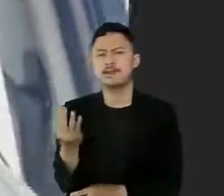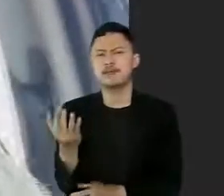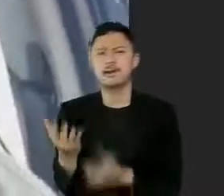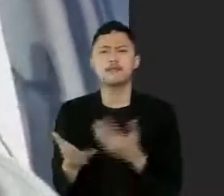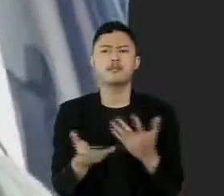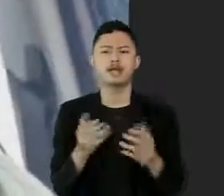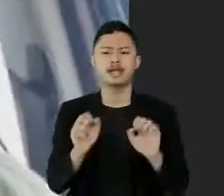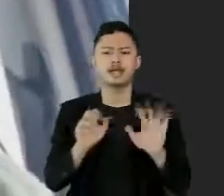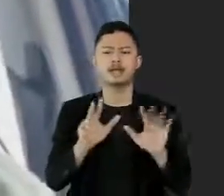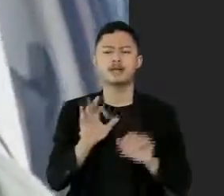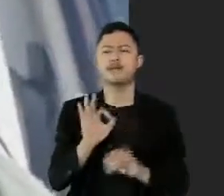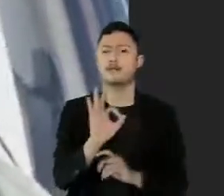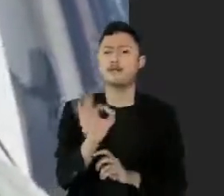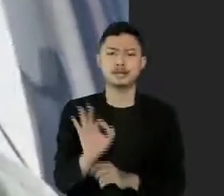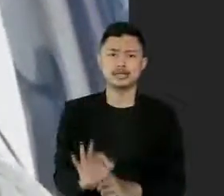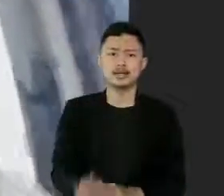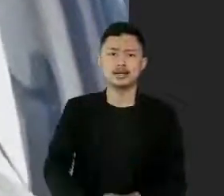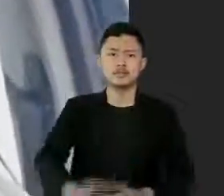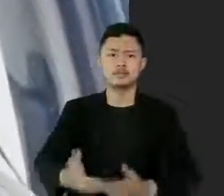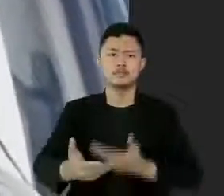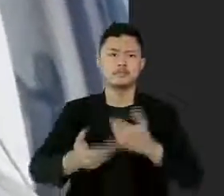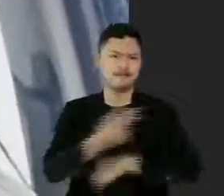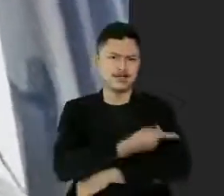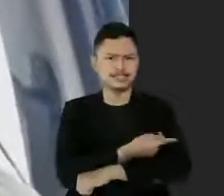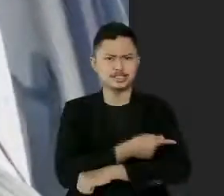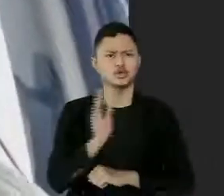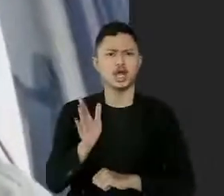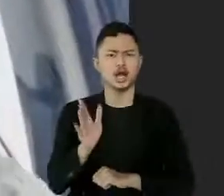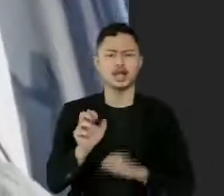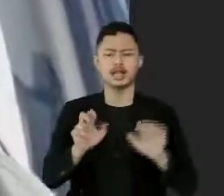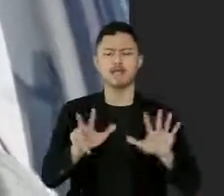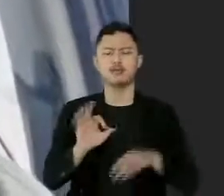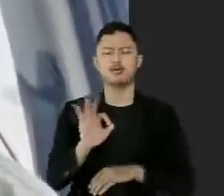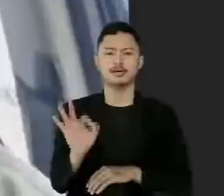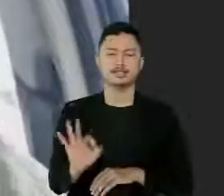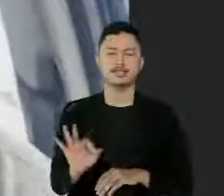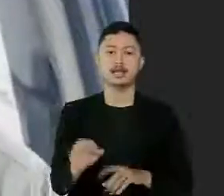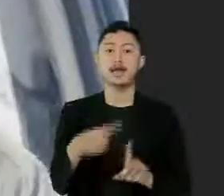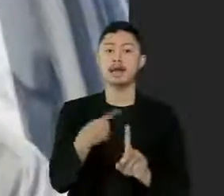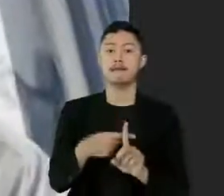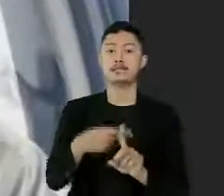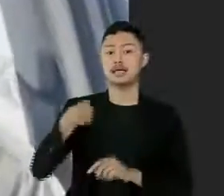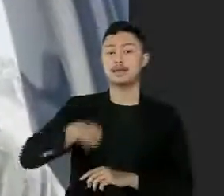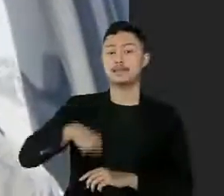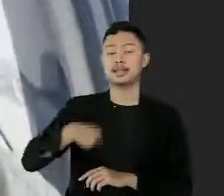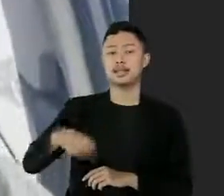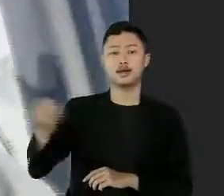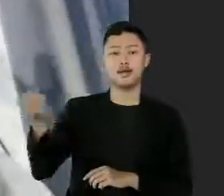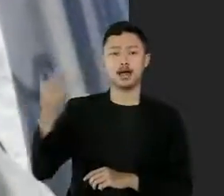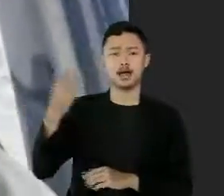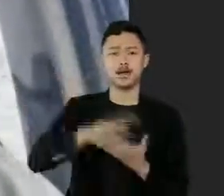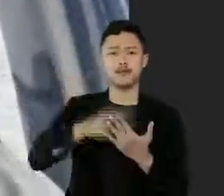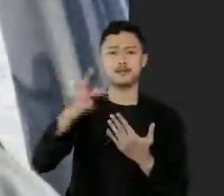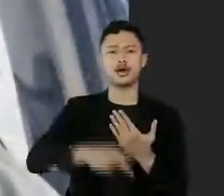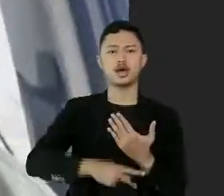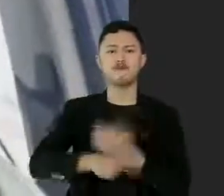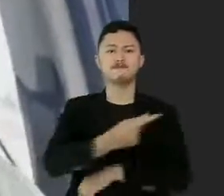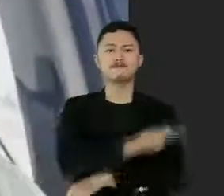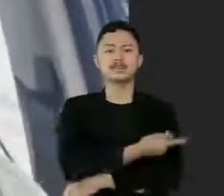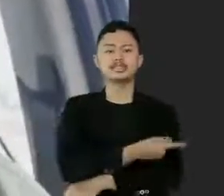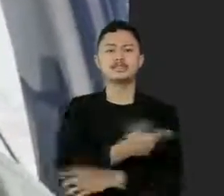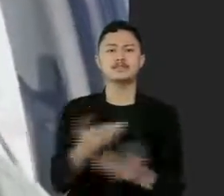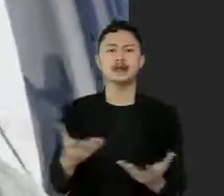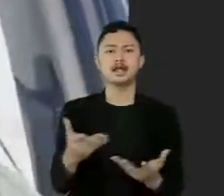pelaku-pelakunya hampir 80% itu sudah melakukan vaksinasi. Nah, apalagi Mas Menteri juga ada program vaksinasi di